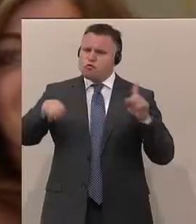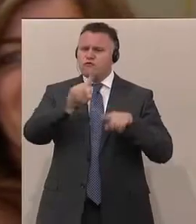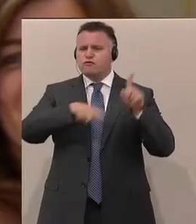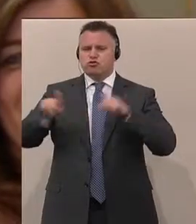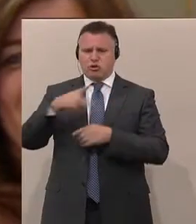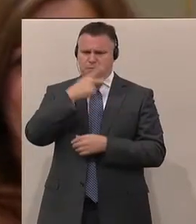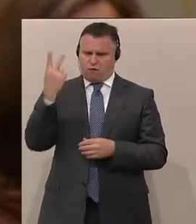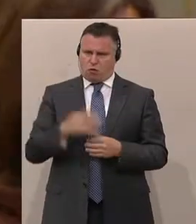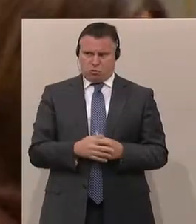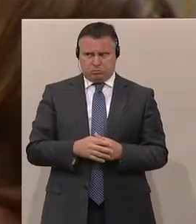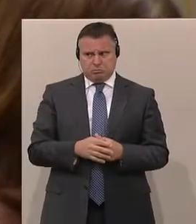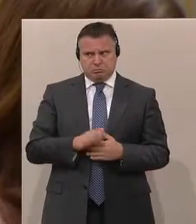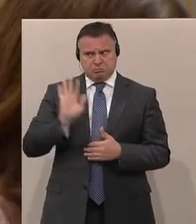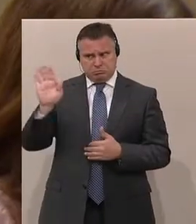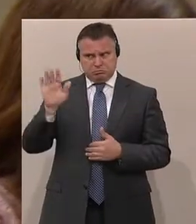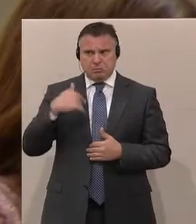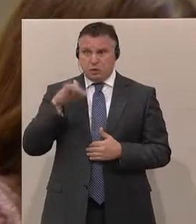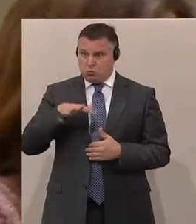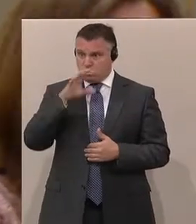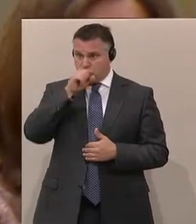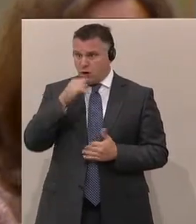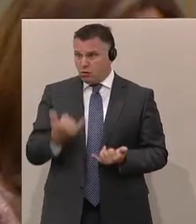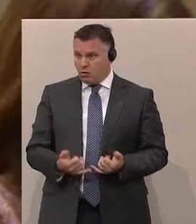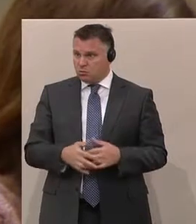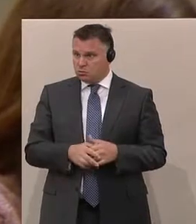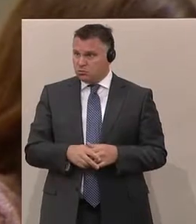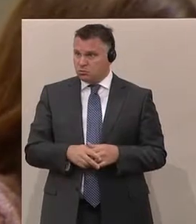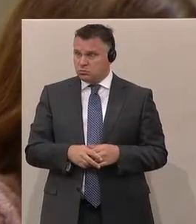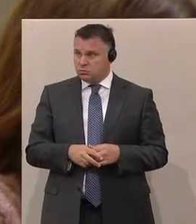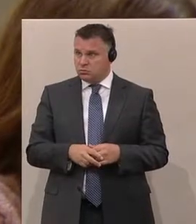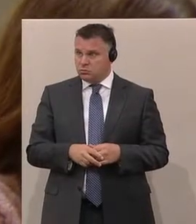Bevölkerungsschichten, dann muss ich jetzt vielleicht einfach schweigen.